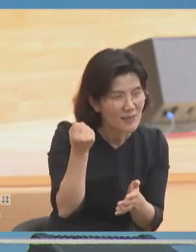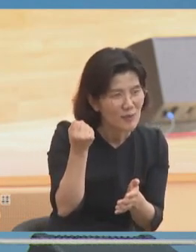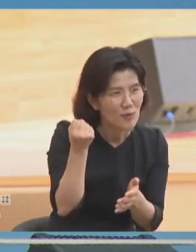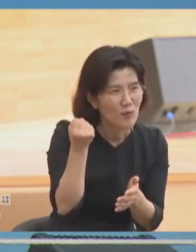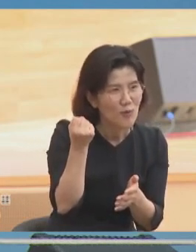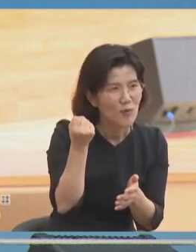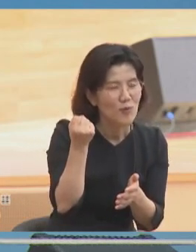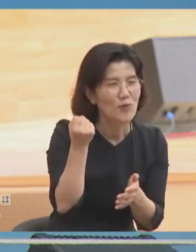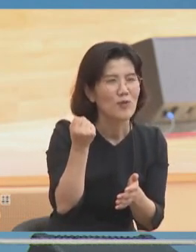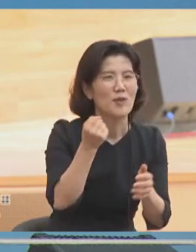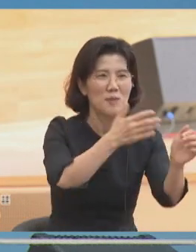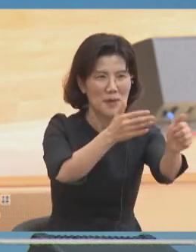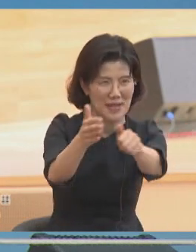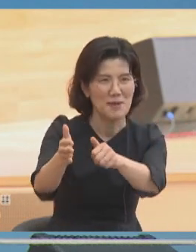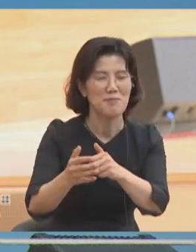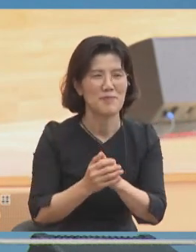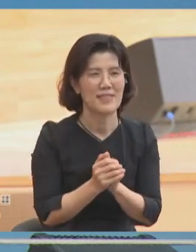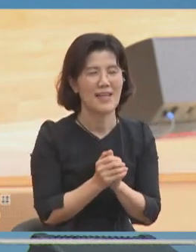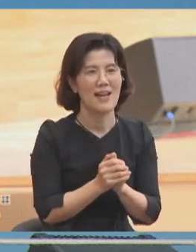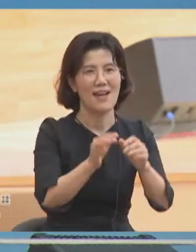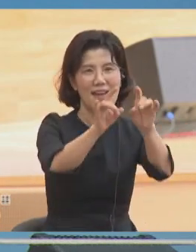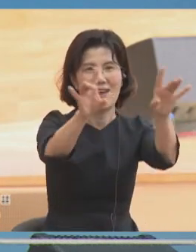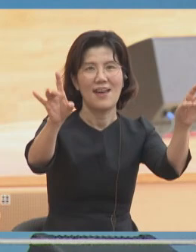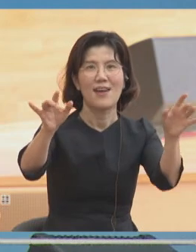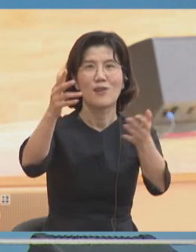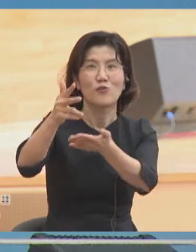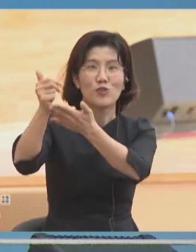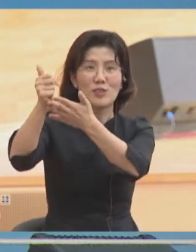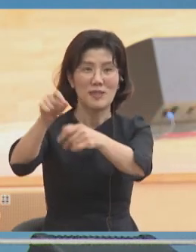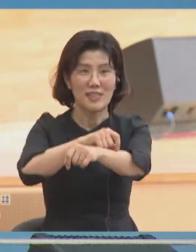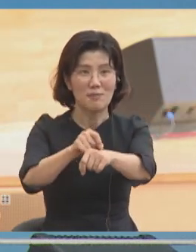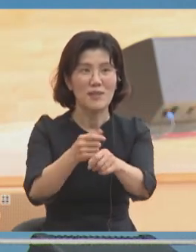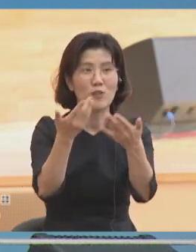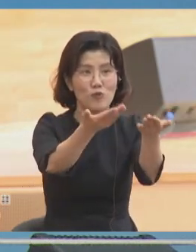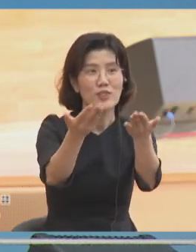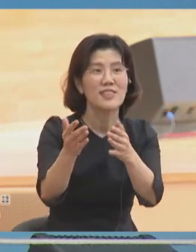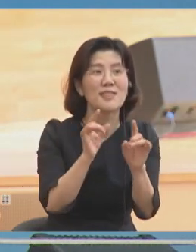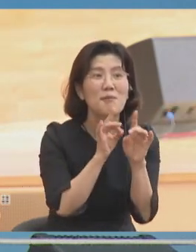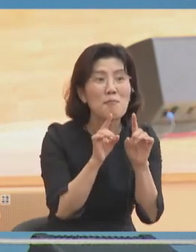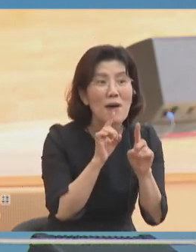축복합니다 여러분 각자에게 주시는 주님의이 특별한 말씀대로